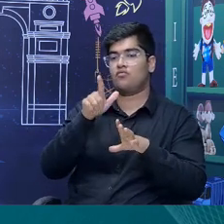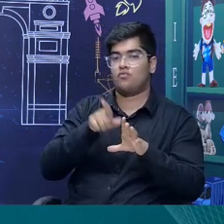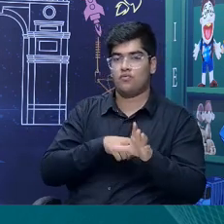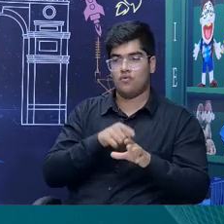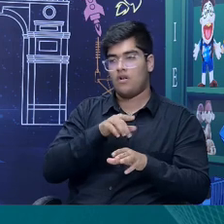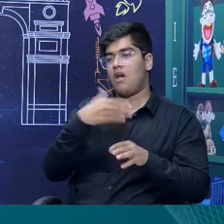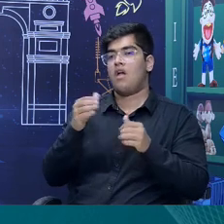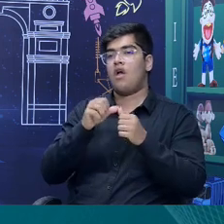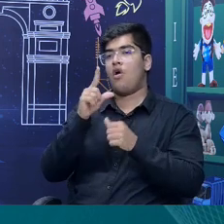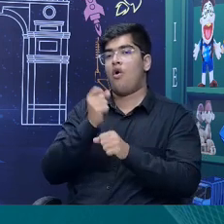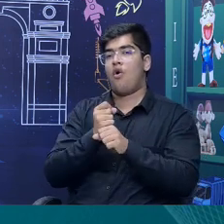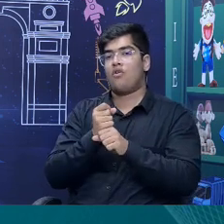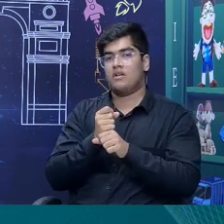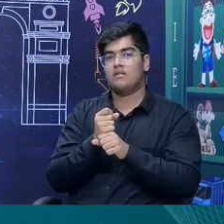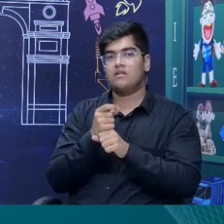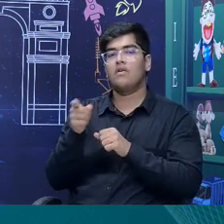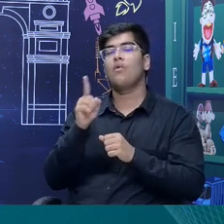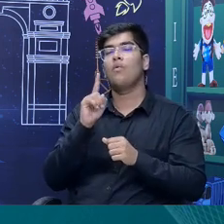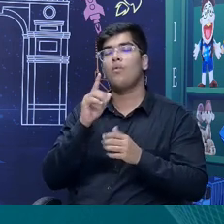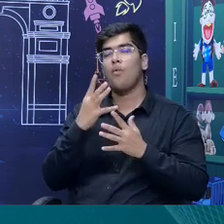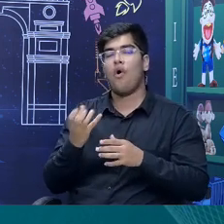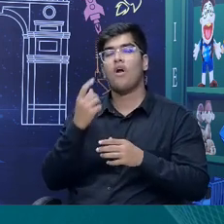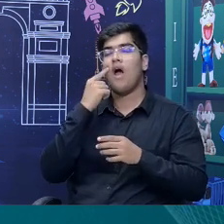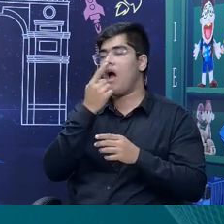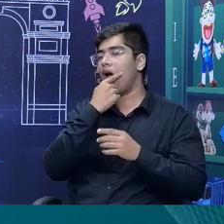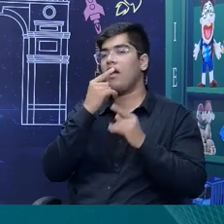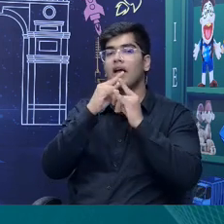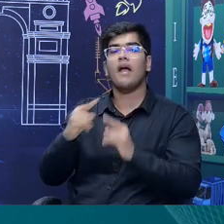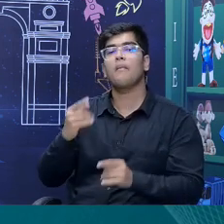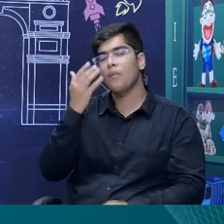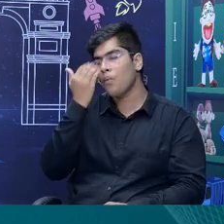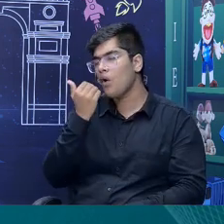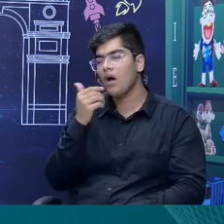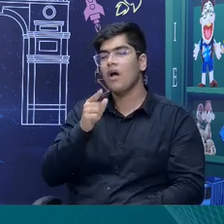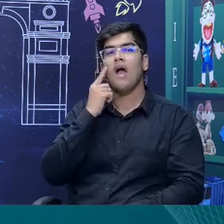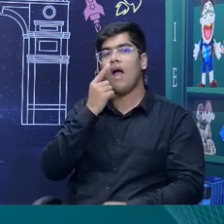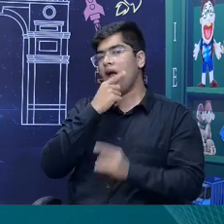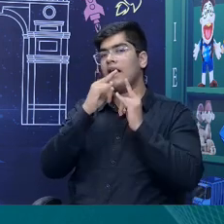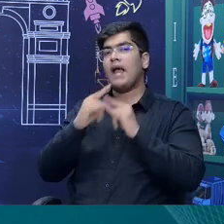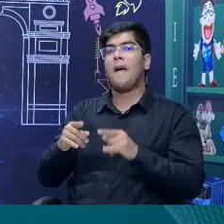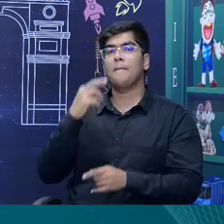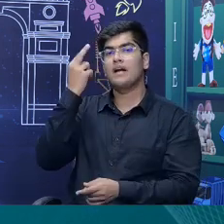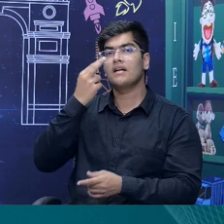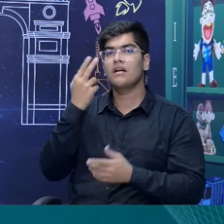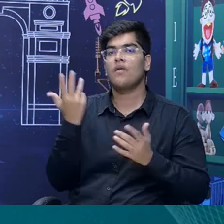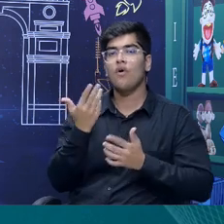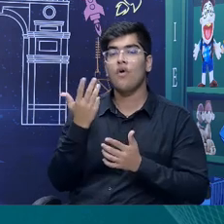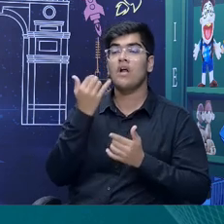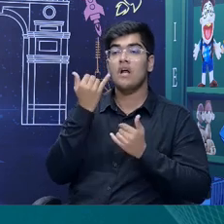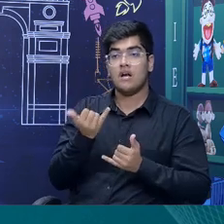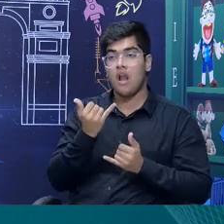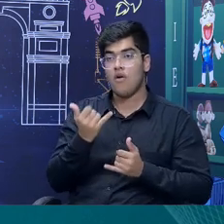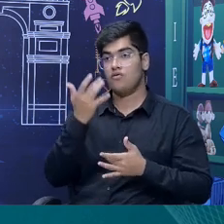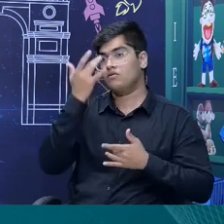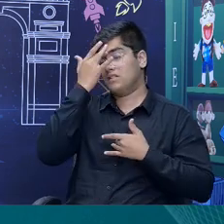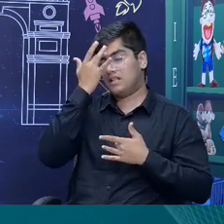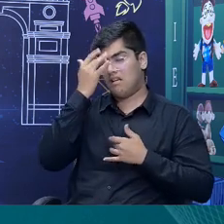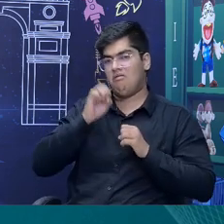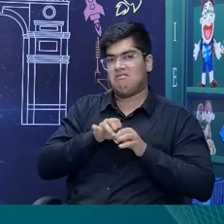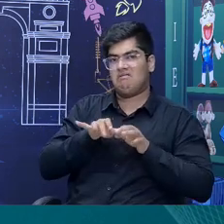क्यों एक आईकैंप लगाना चाहती है वो इसीलिए आई कैप लगाना चाहती है क्योंकि कंजेक्टिवाइटिस इस वक्त राइस पर